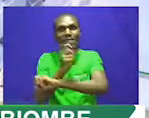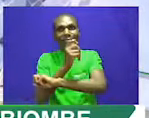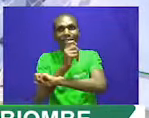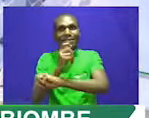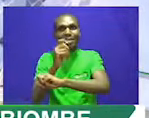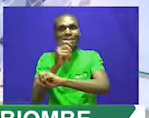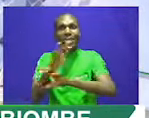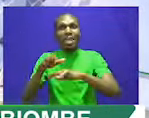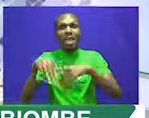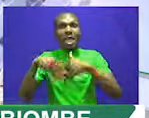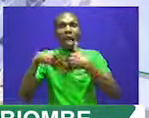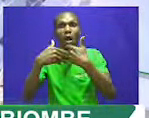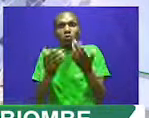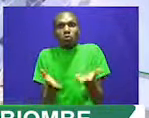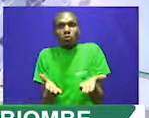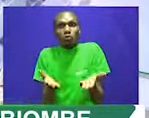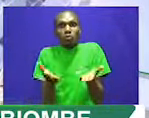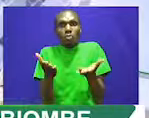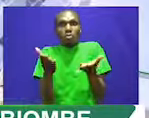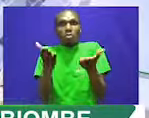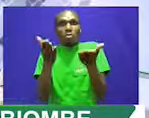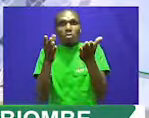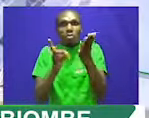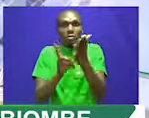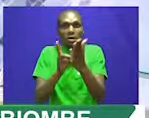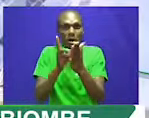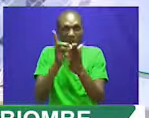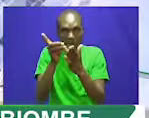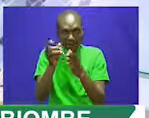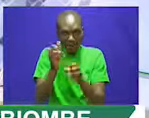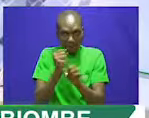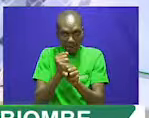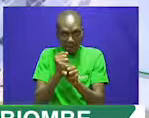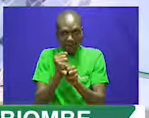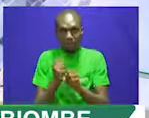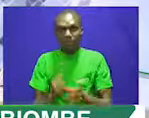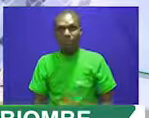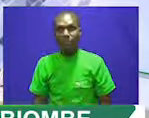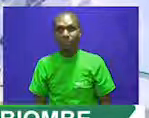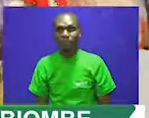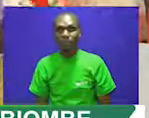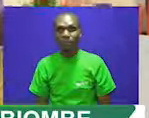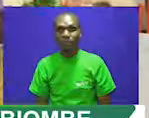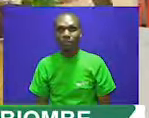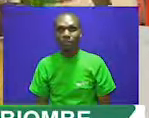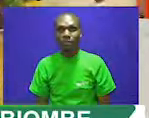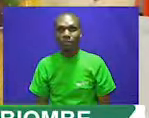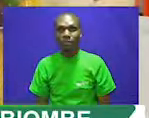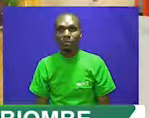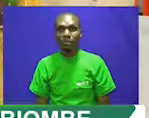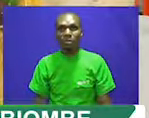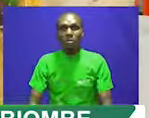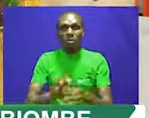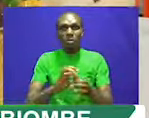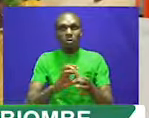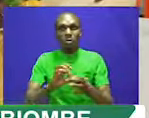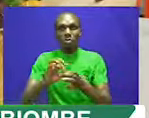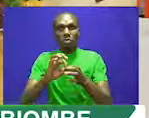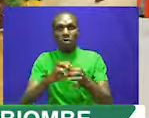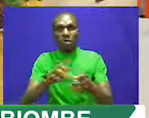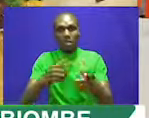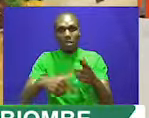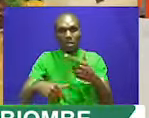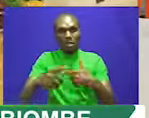barabe bawe kinya na kwegenderi roboti ru asenchira yobo ime Oko bwaterana nogo chamo